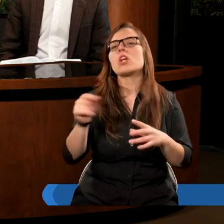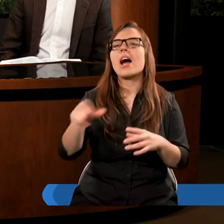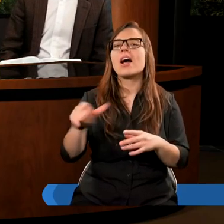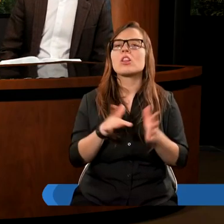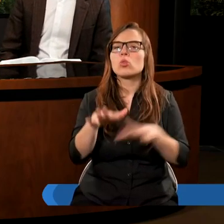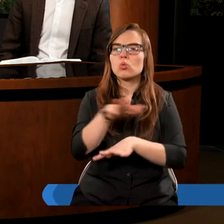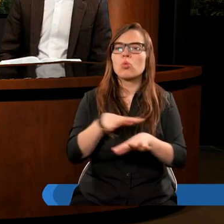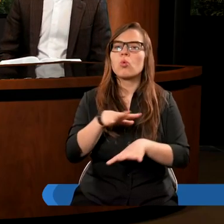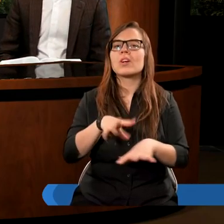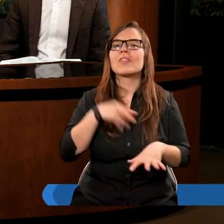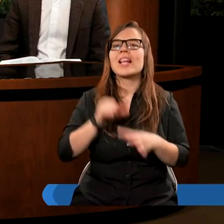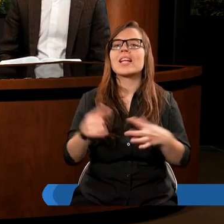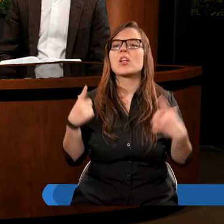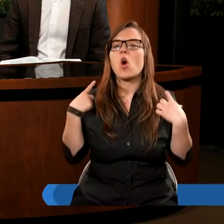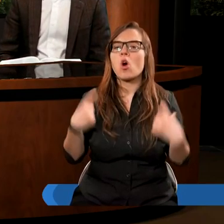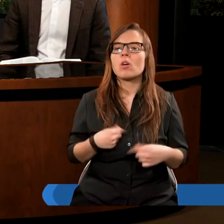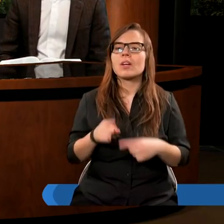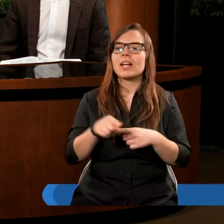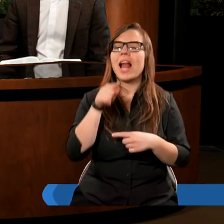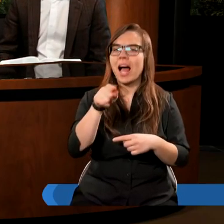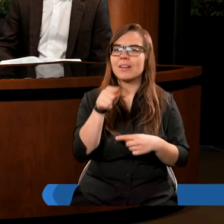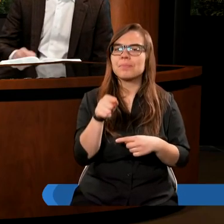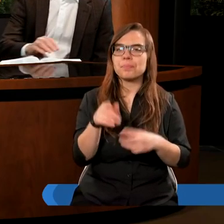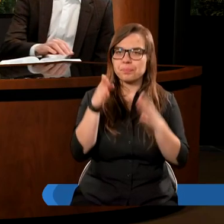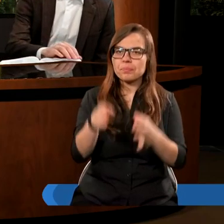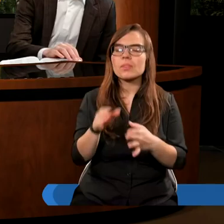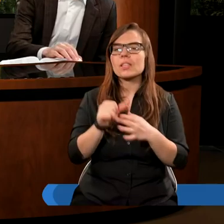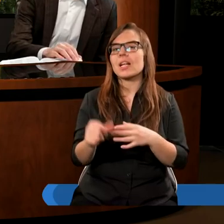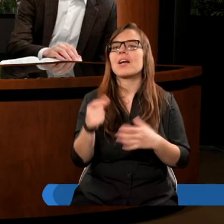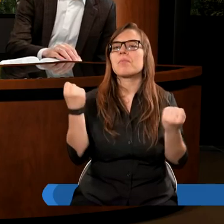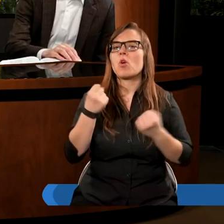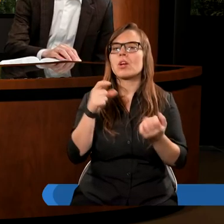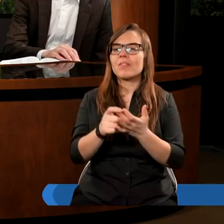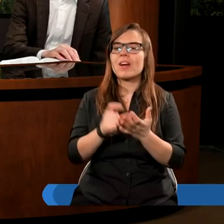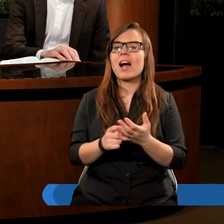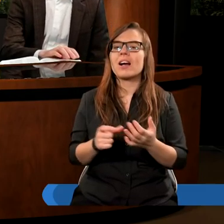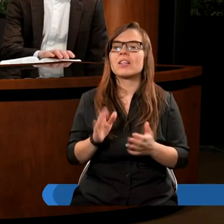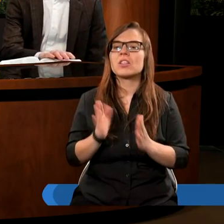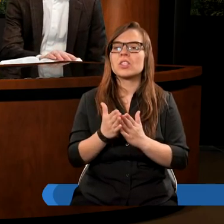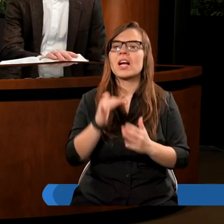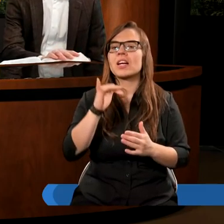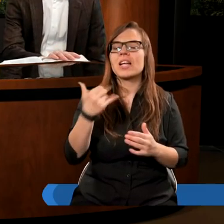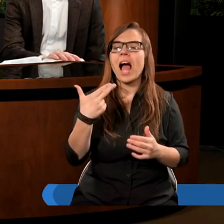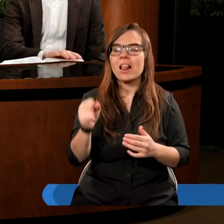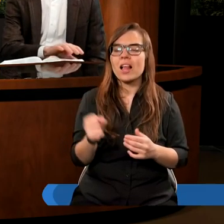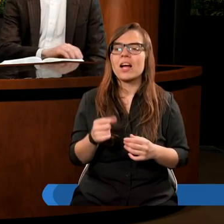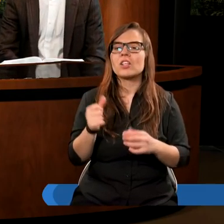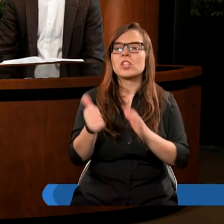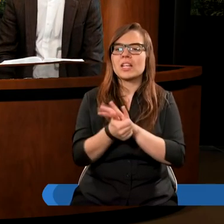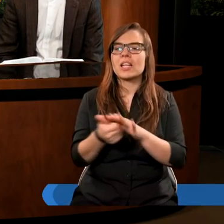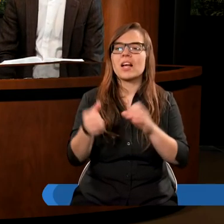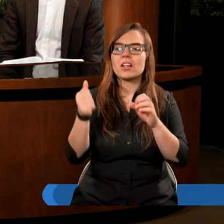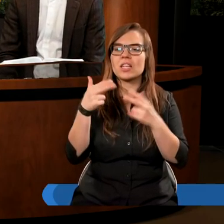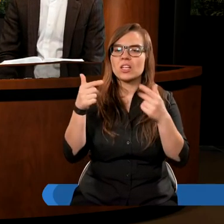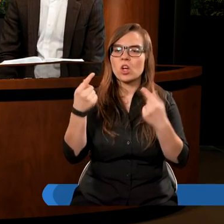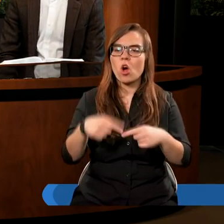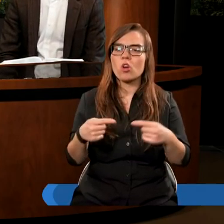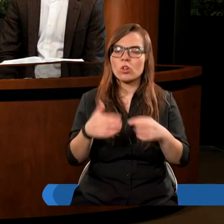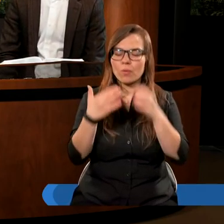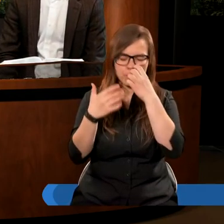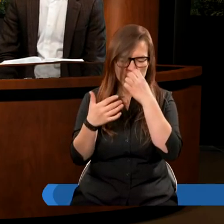prawda? Dla mnie takim mocnym fragmentem jest Ewangelia Jana, 16 rozdział, gdzie Pan Jezus